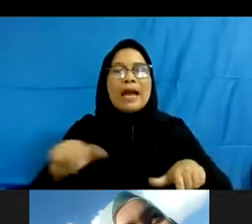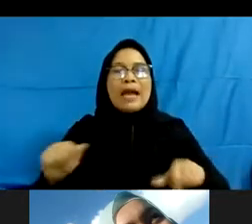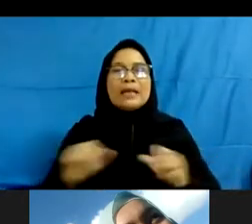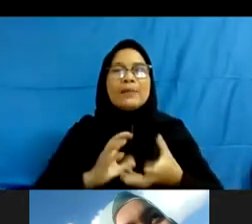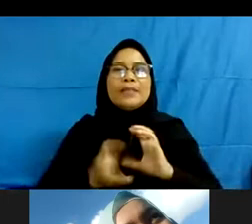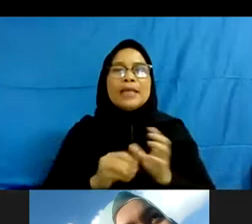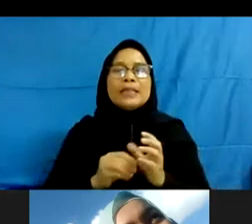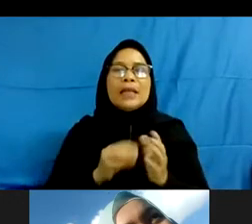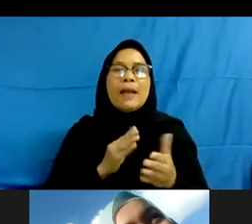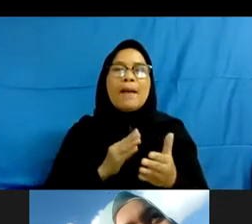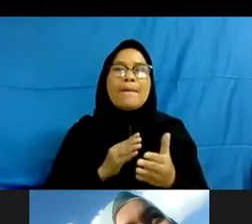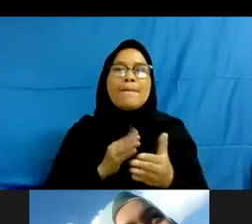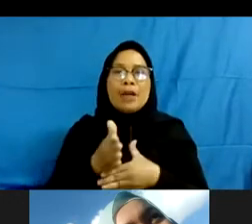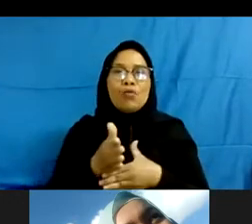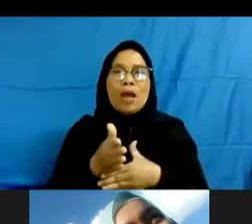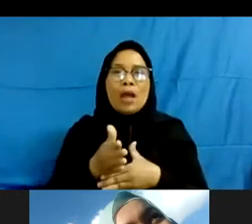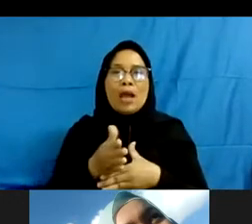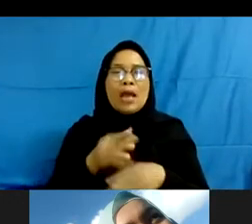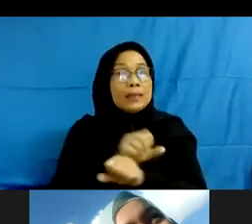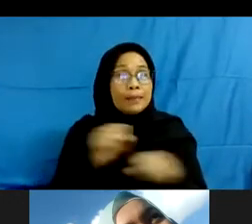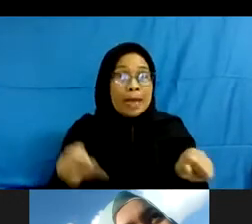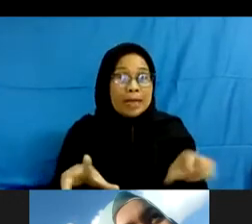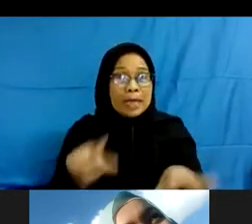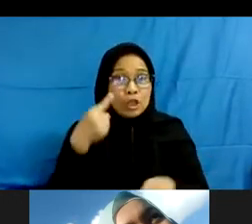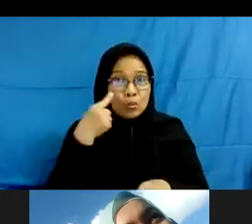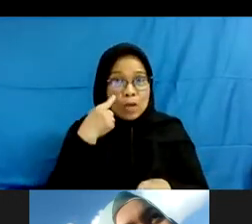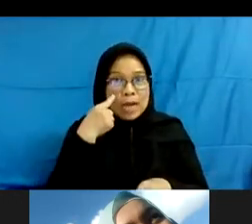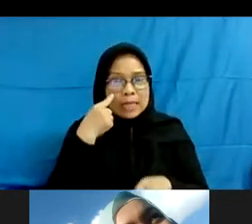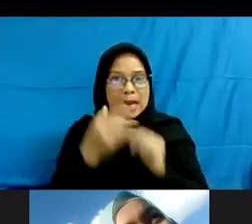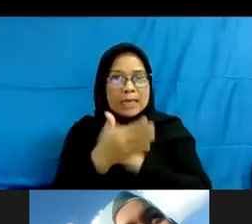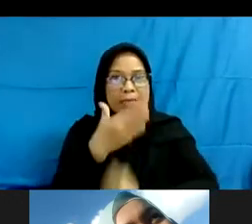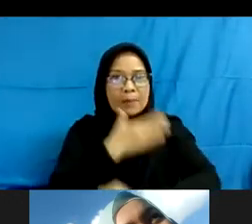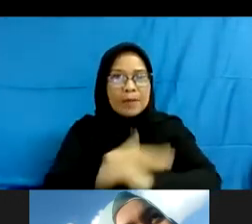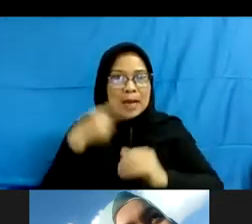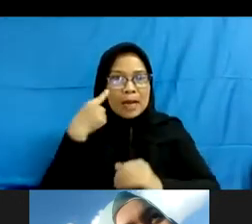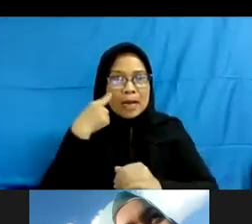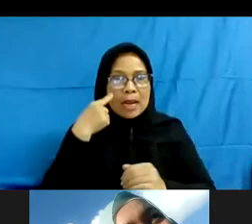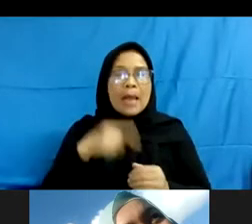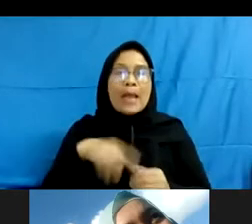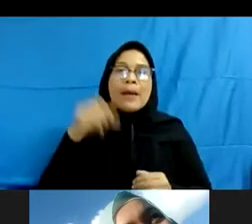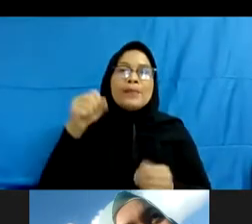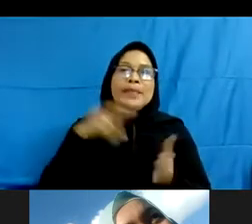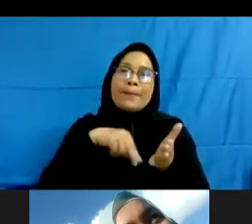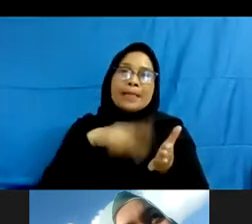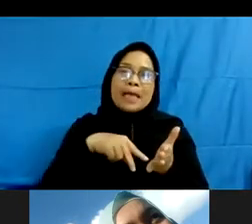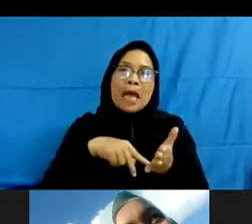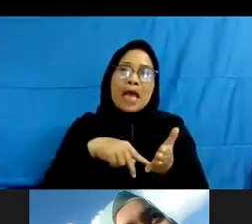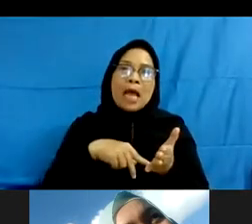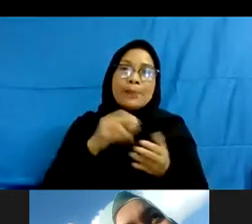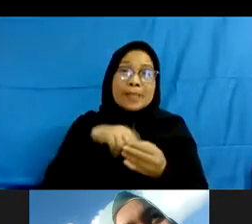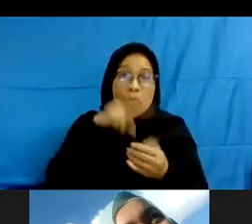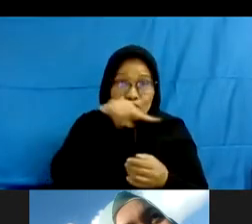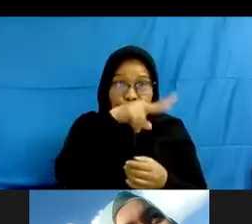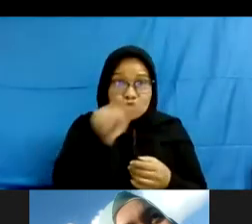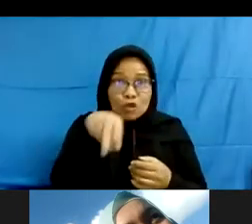Jadi memang kita sebagai tunanetra itu kelemahannya ya nggak bisa baca, nggak ada kemampuan visual. Tapi